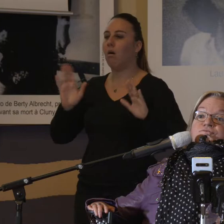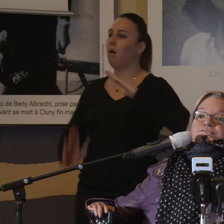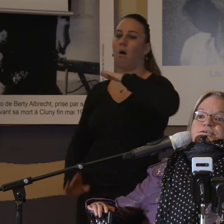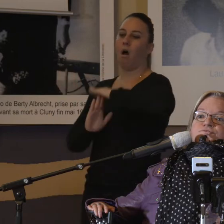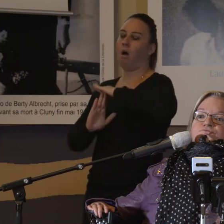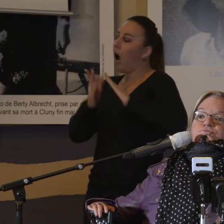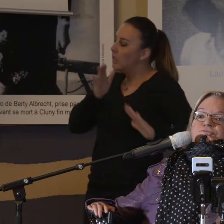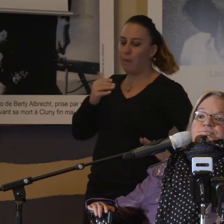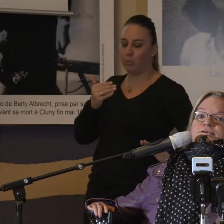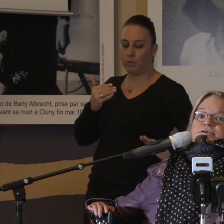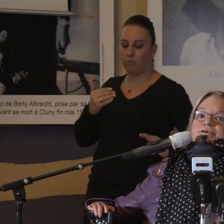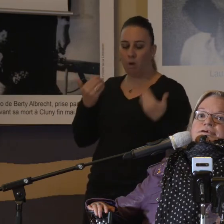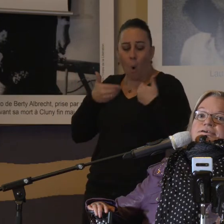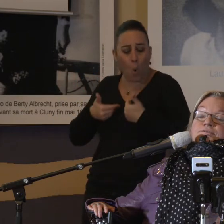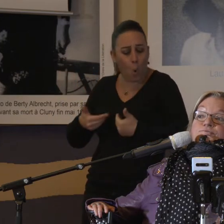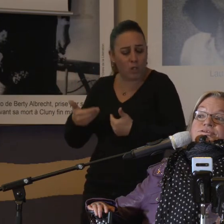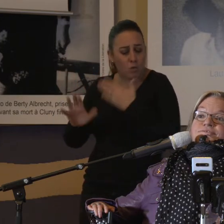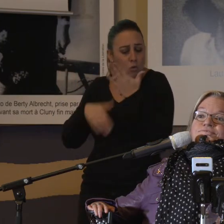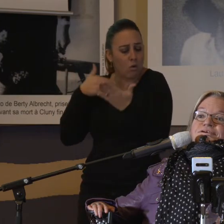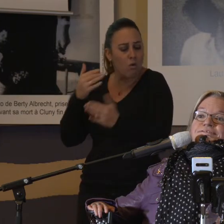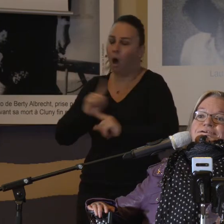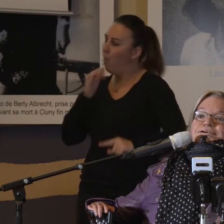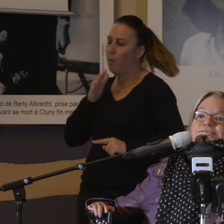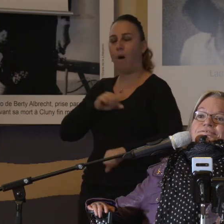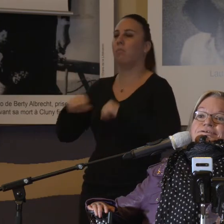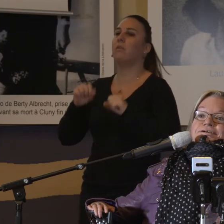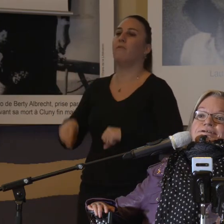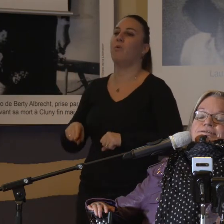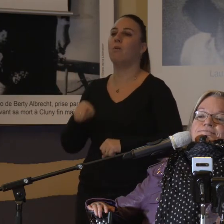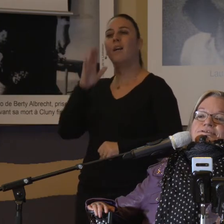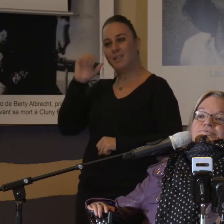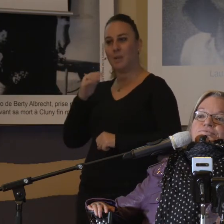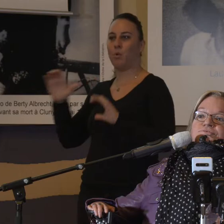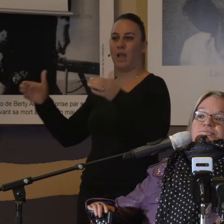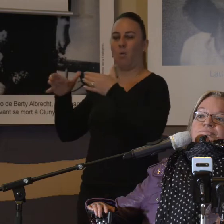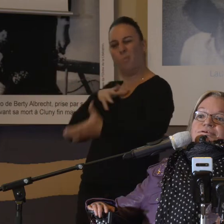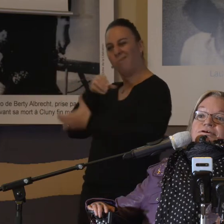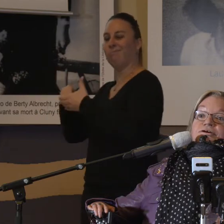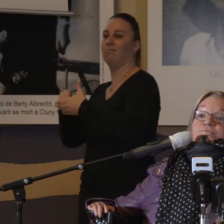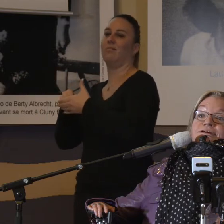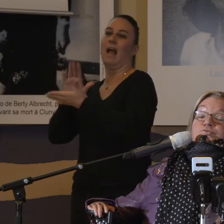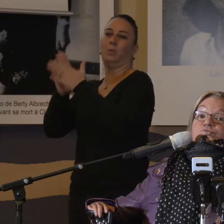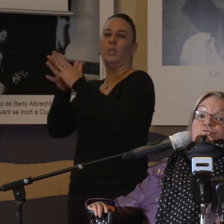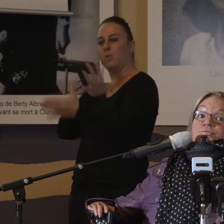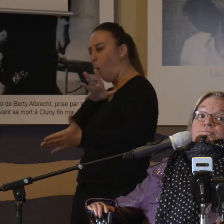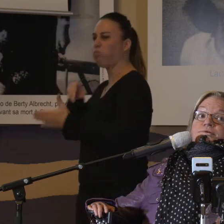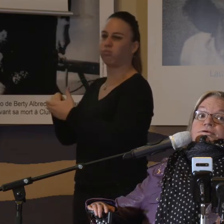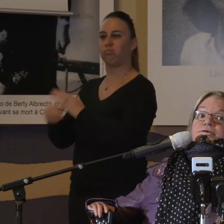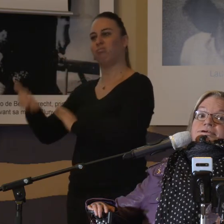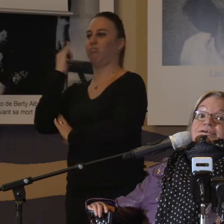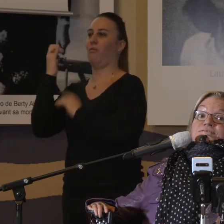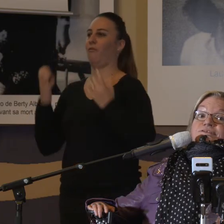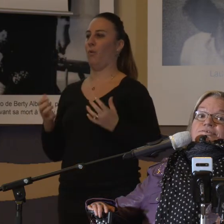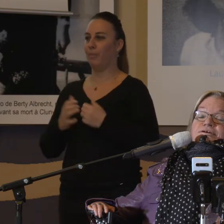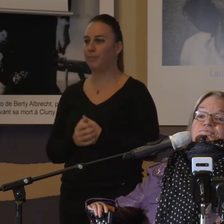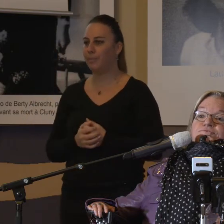falloir que tu fasses quelque chose. Et c'est pour ça que j'ai intégré l'idée valideuse. Voilà, donc,